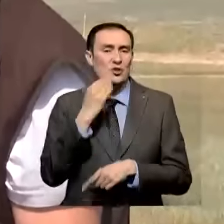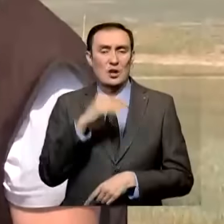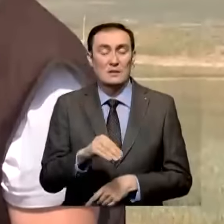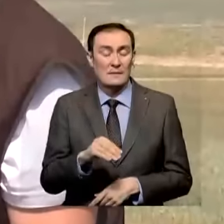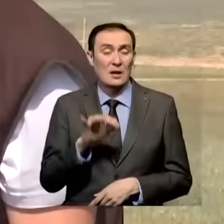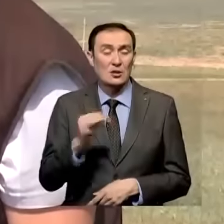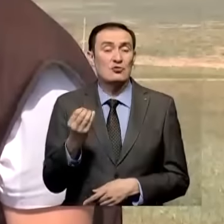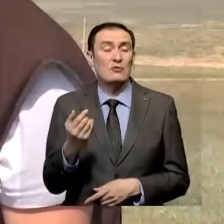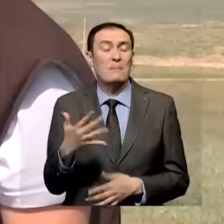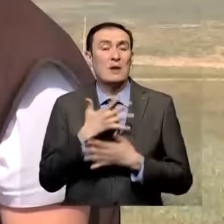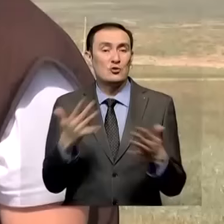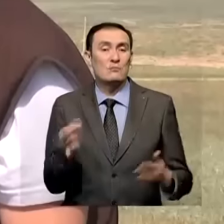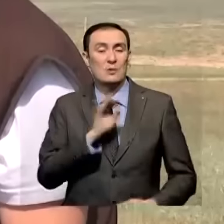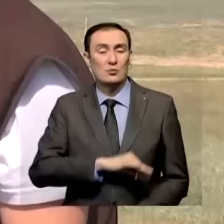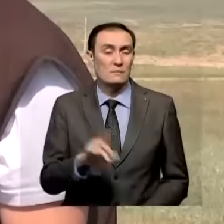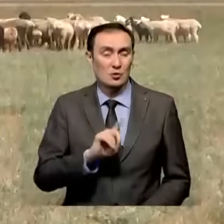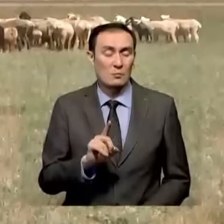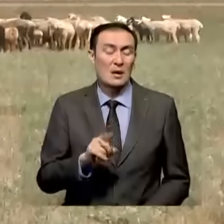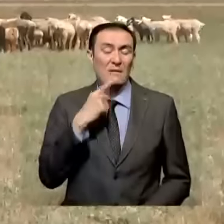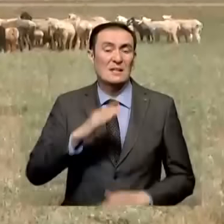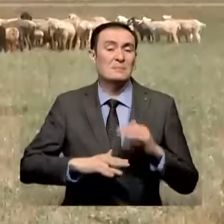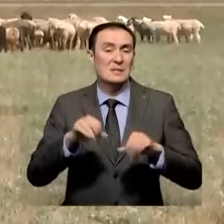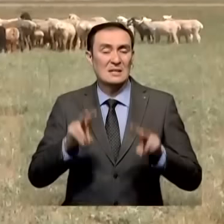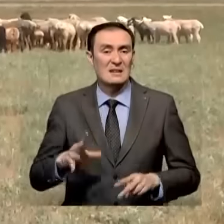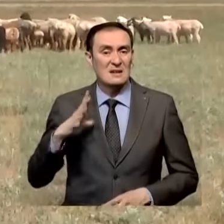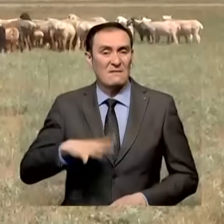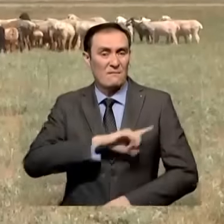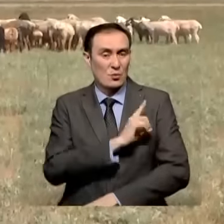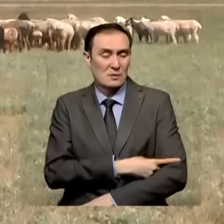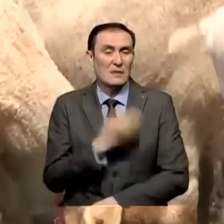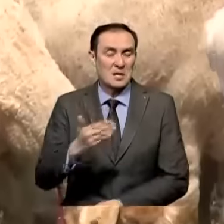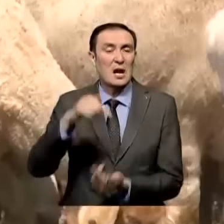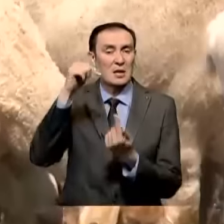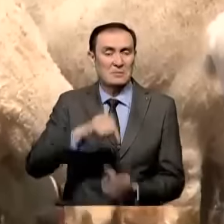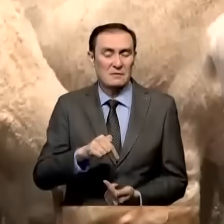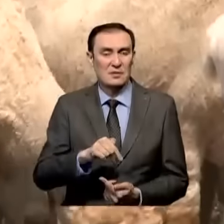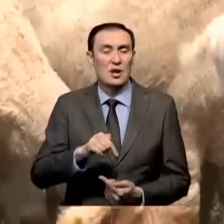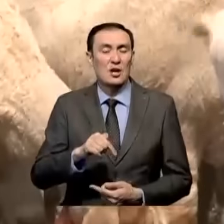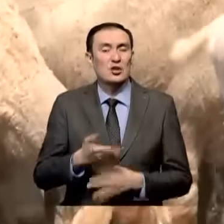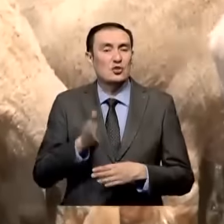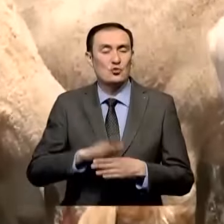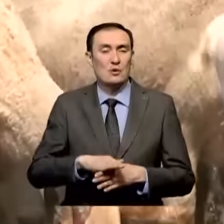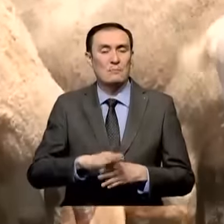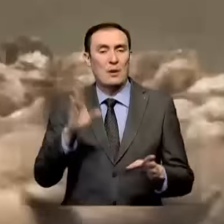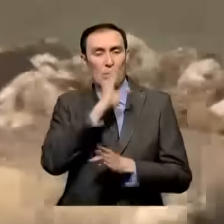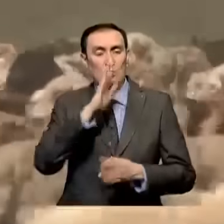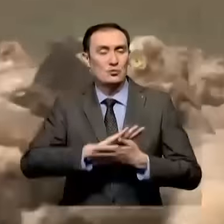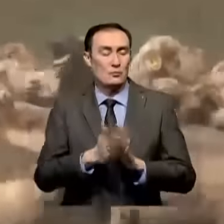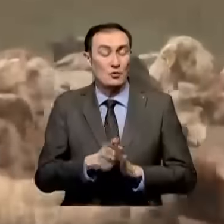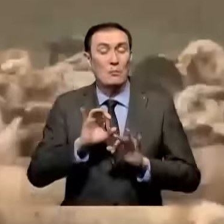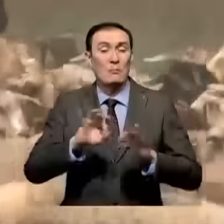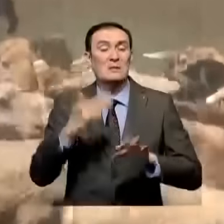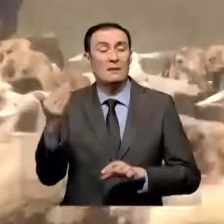качеством. Еще одним большим преимуществом специалисты считают выносливость. Они адаптированы к суровым климатическим условиям. Но, по